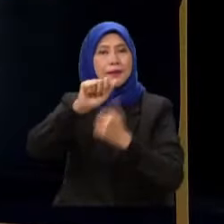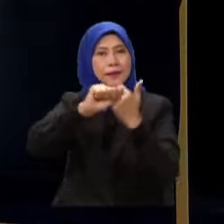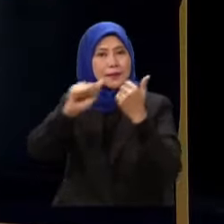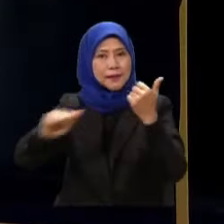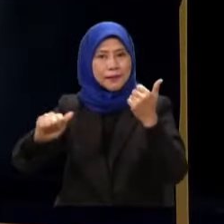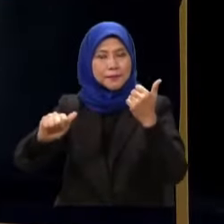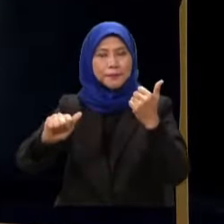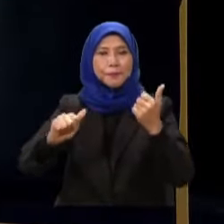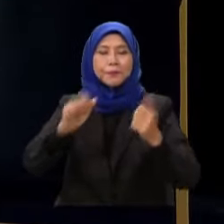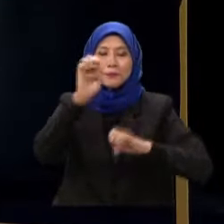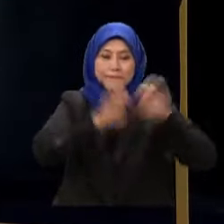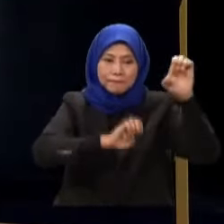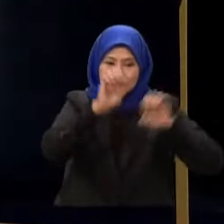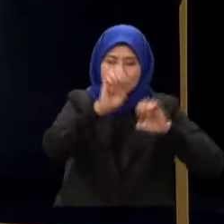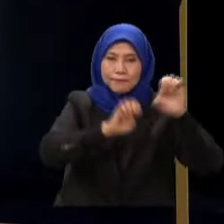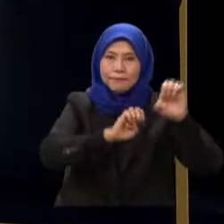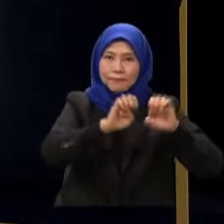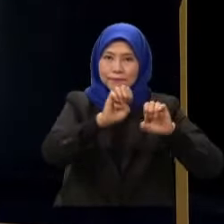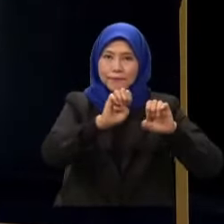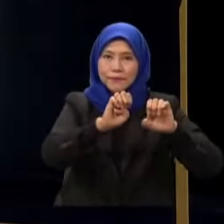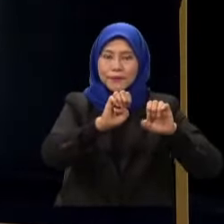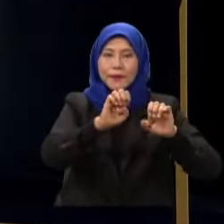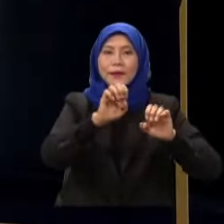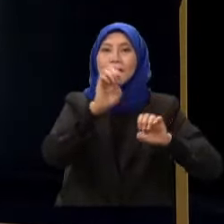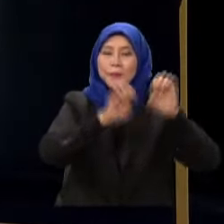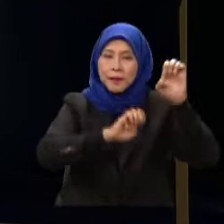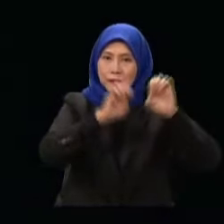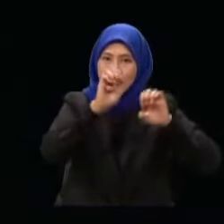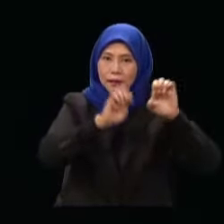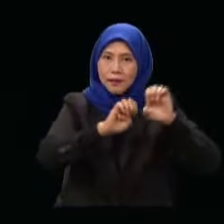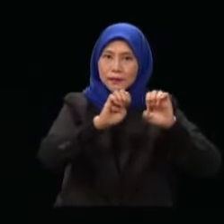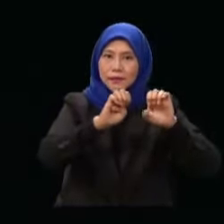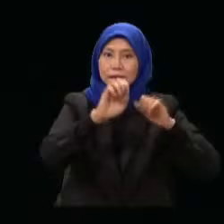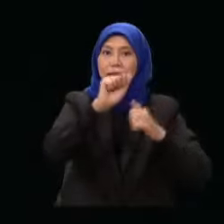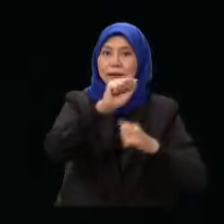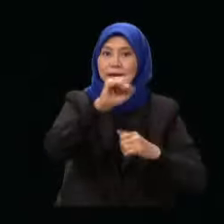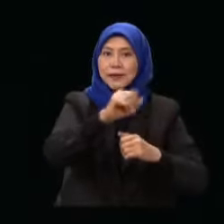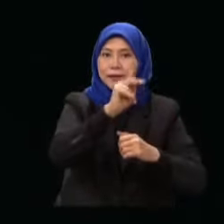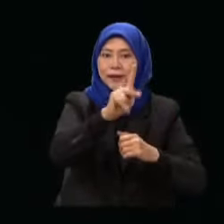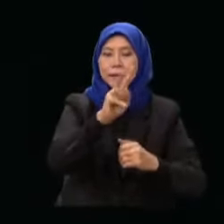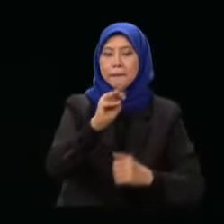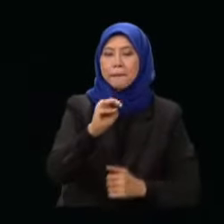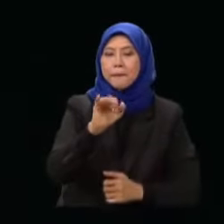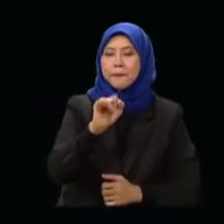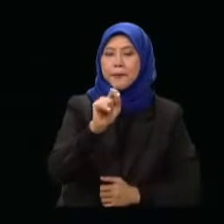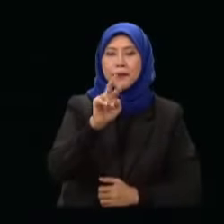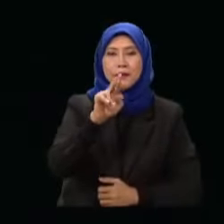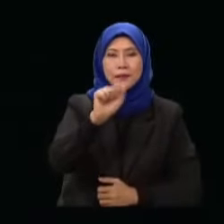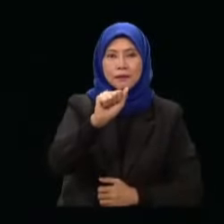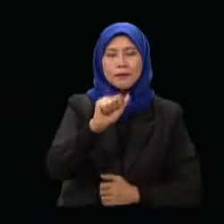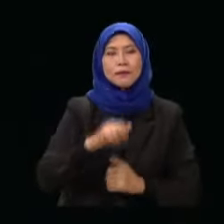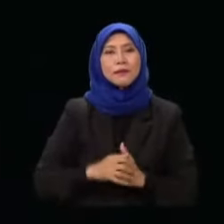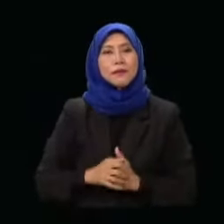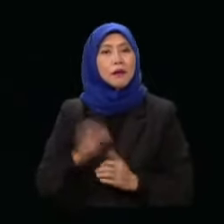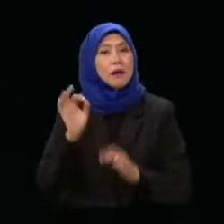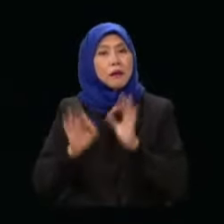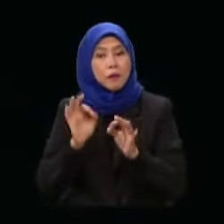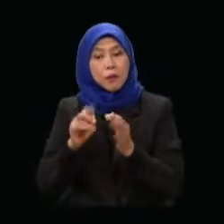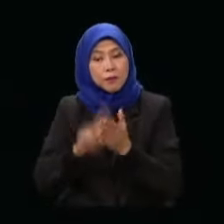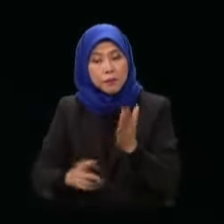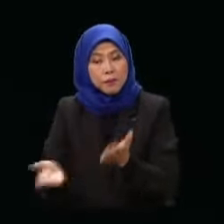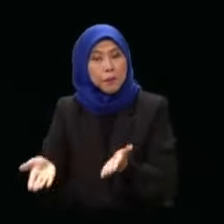jawatankuasa penilaian hajatan konsep penilai mengajak angkasa penilai Mitra empatnya apa-apa juga